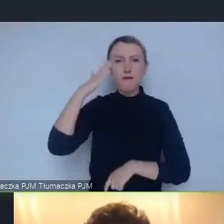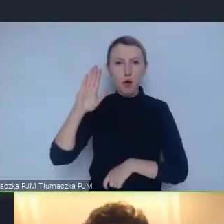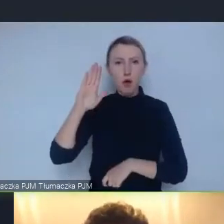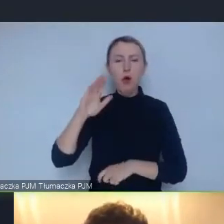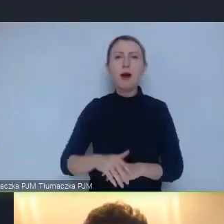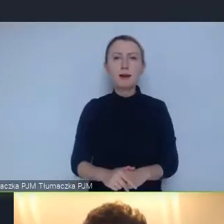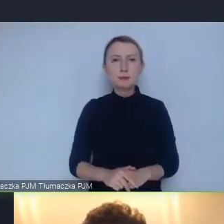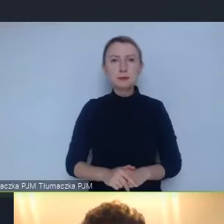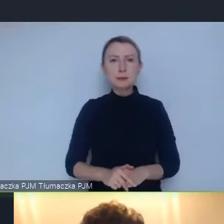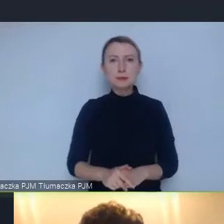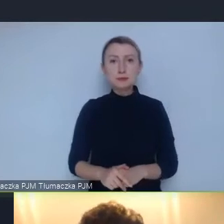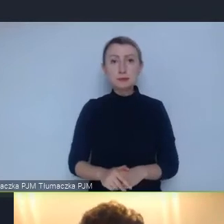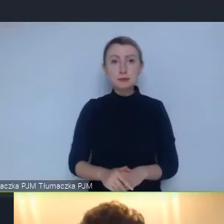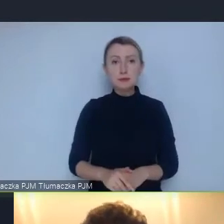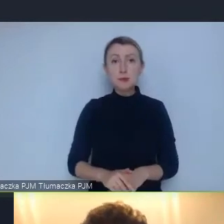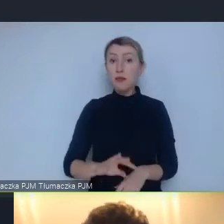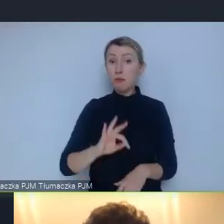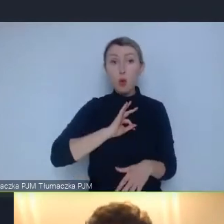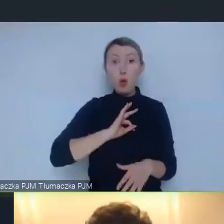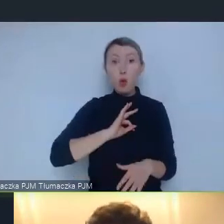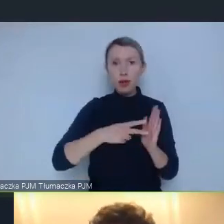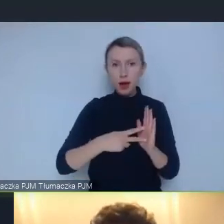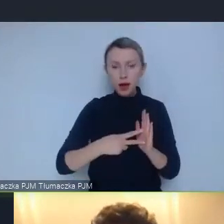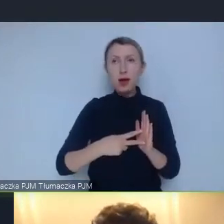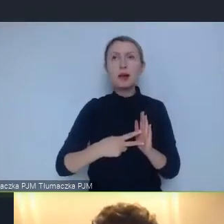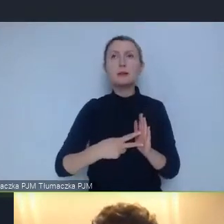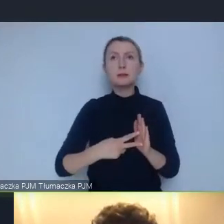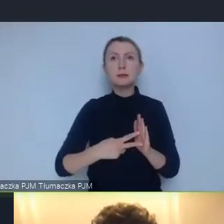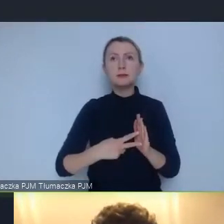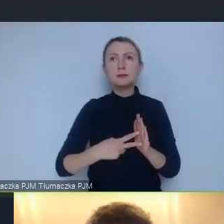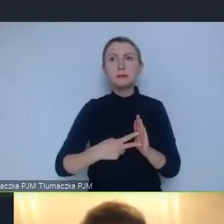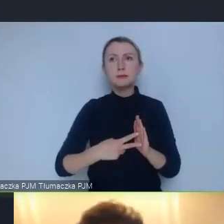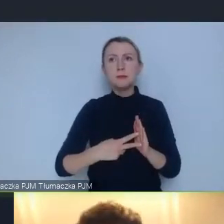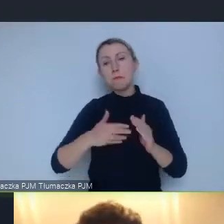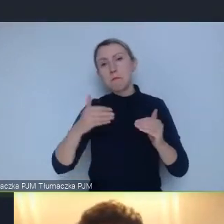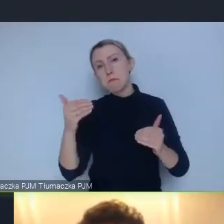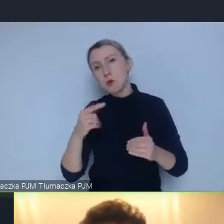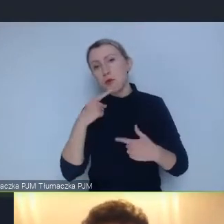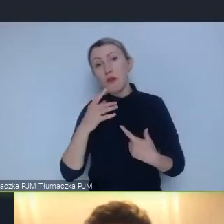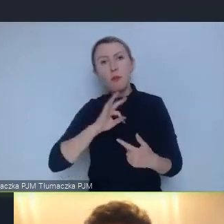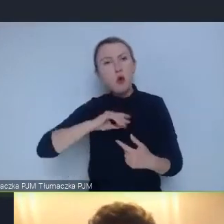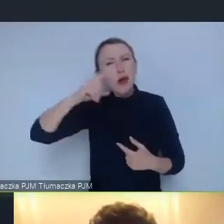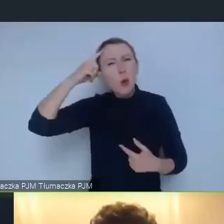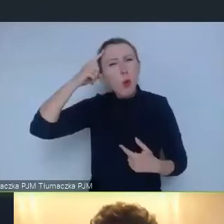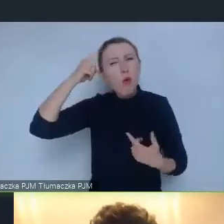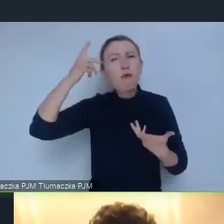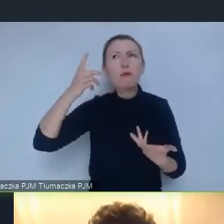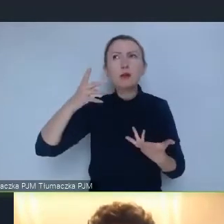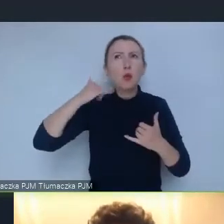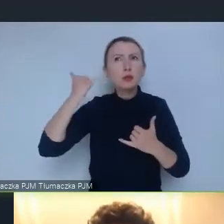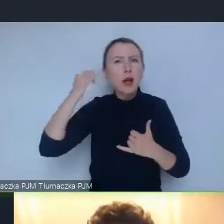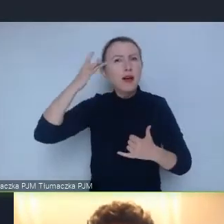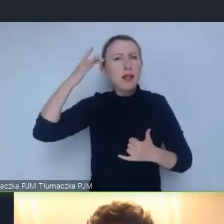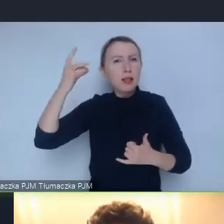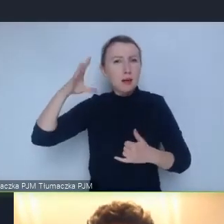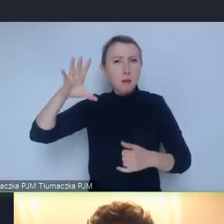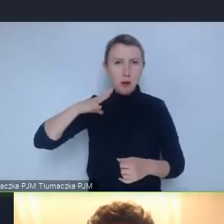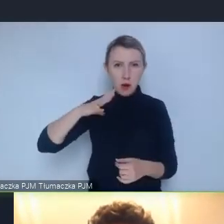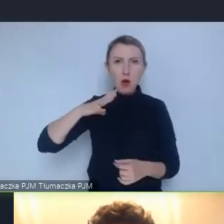które w mojej strategii, w moim planie, można powiedzieć w mojej głowie, gdzieś były zawsze,